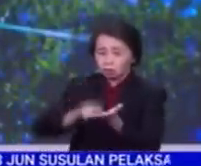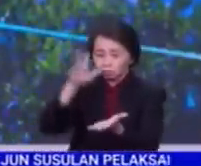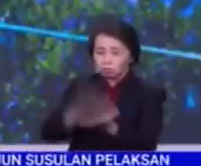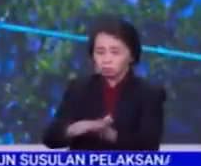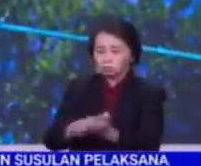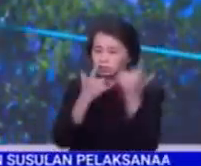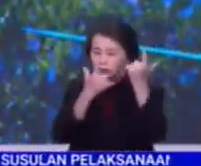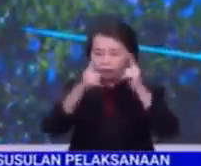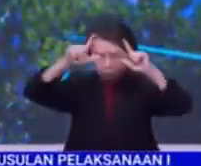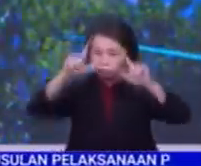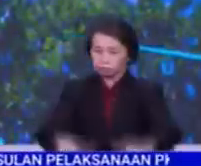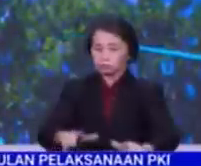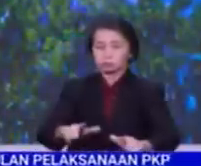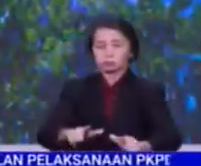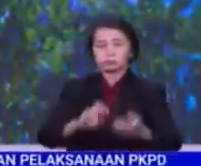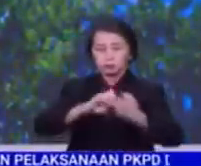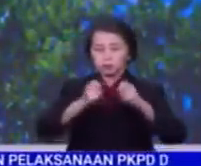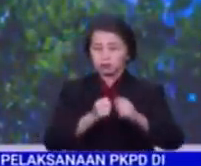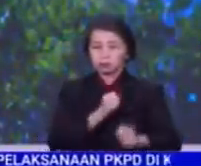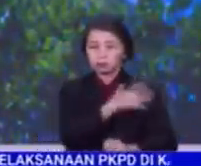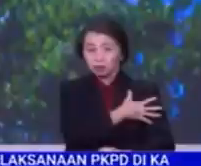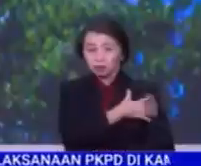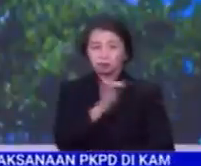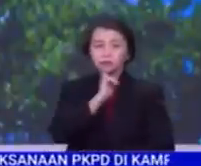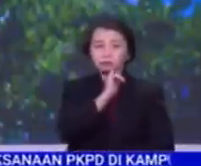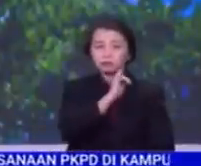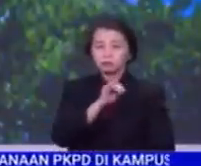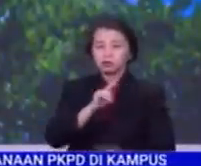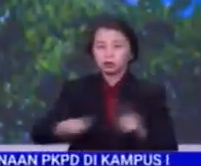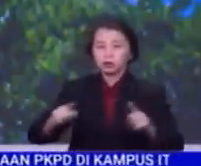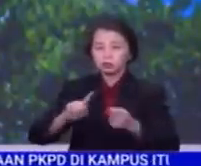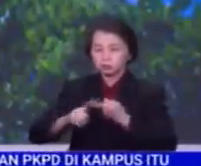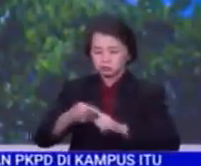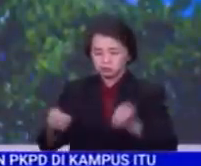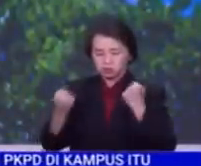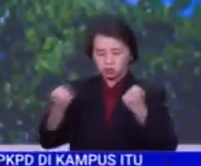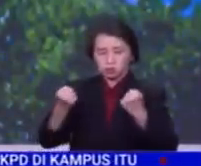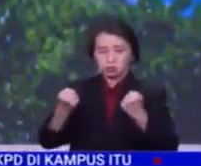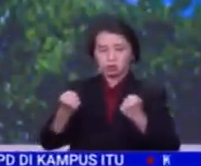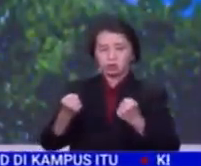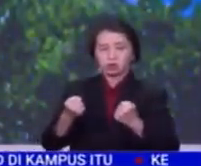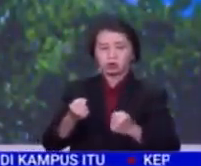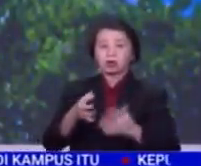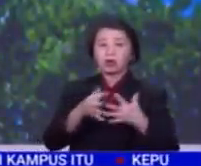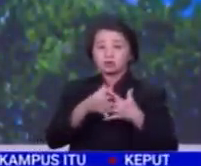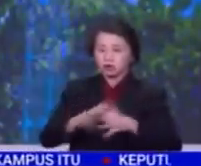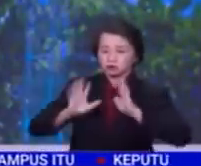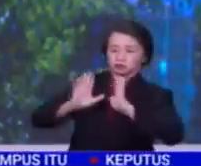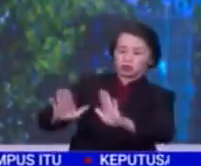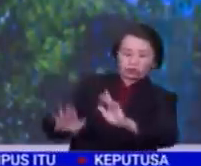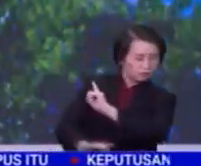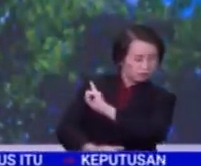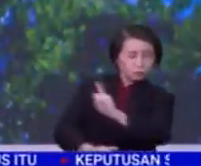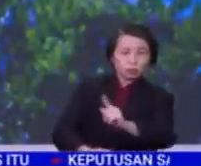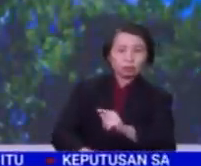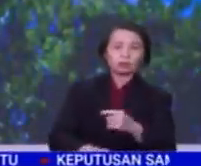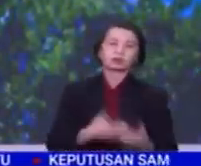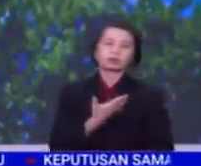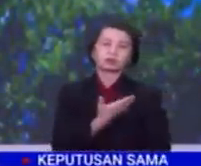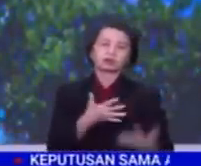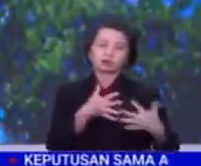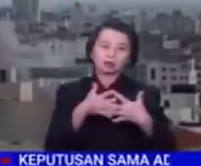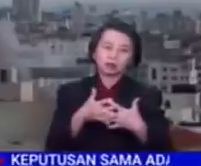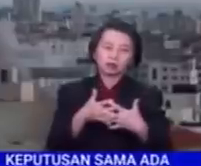gencatan senjata konflik palestina-israel ditolak sekutu kuat Rich file yaitu Amerika Serikat antara